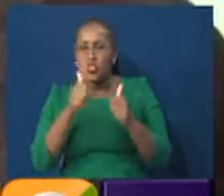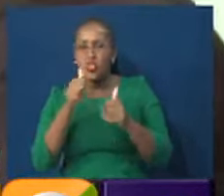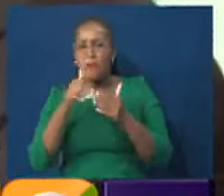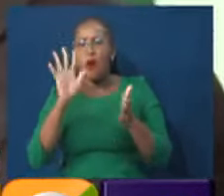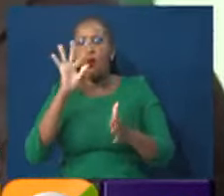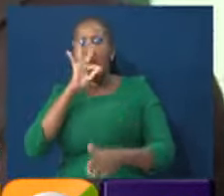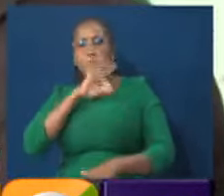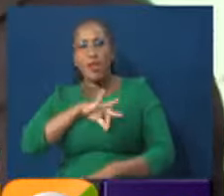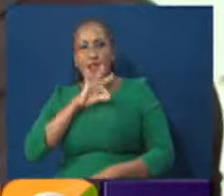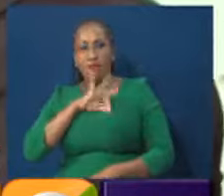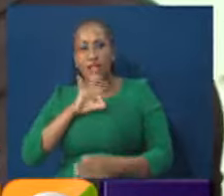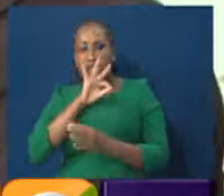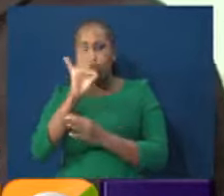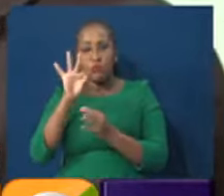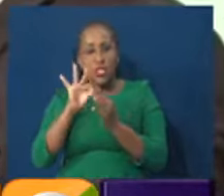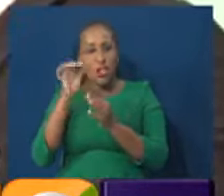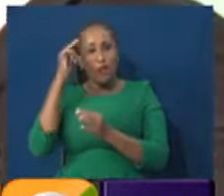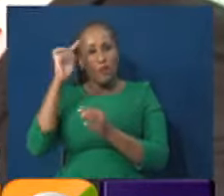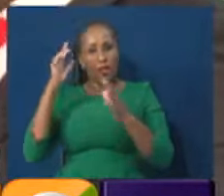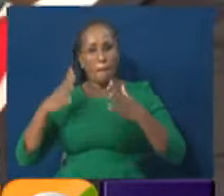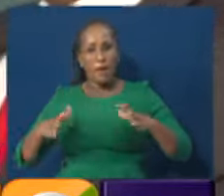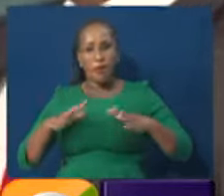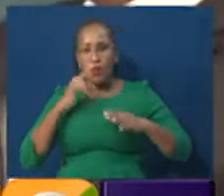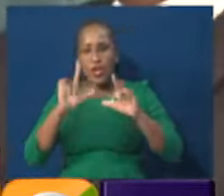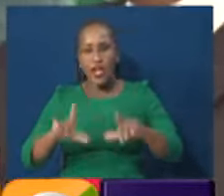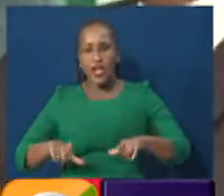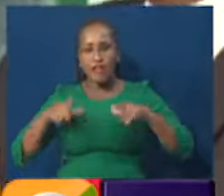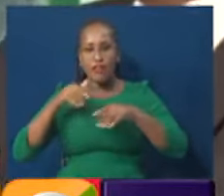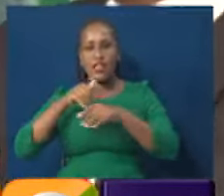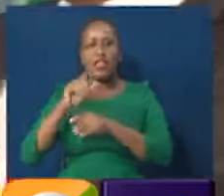zaidi hasa kwa wanaoishi mjini mkuu?